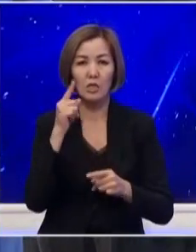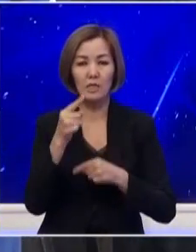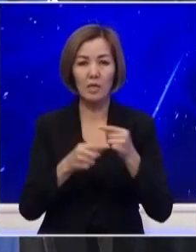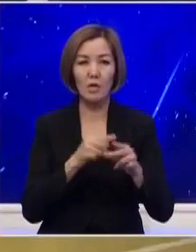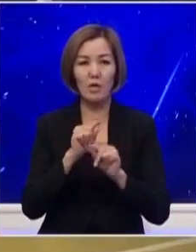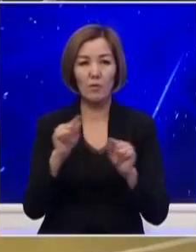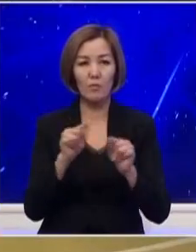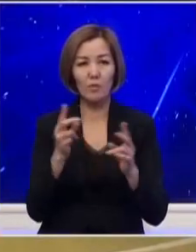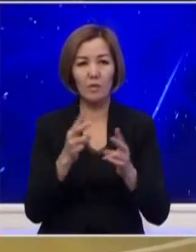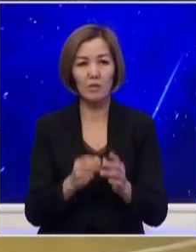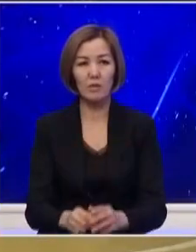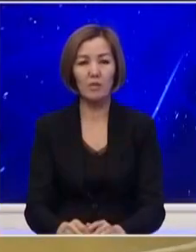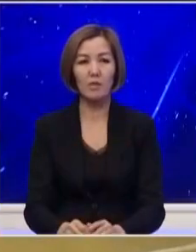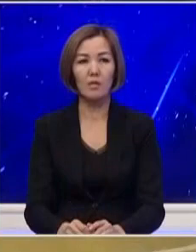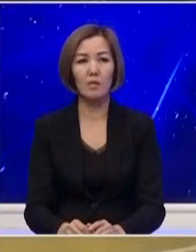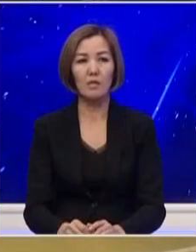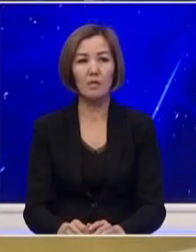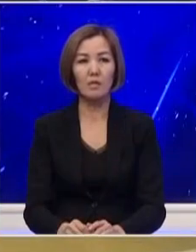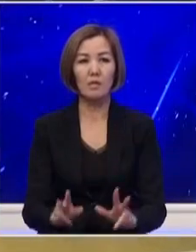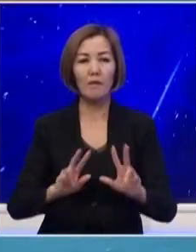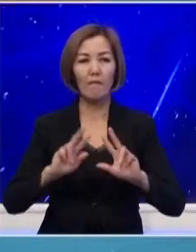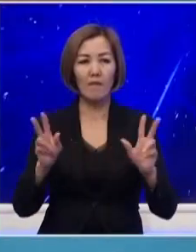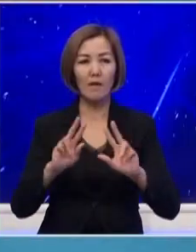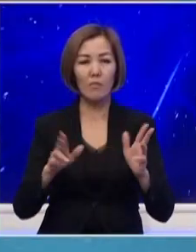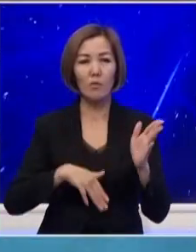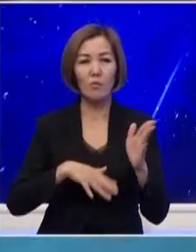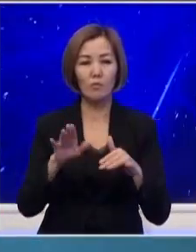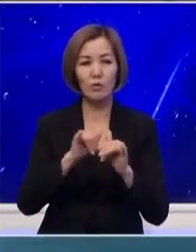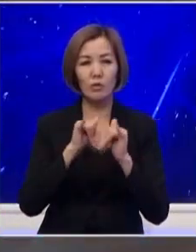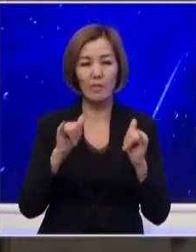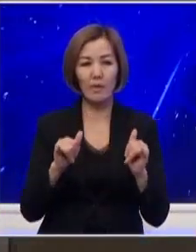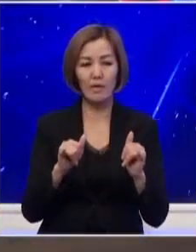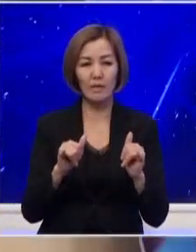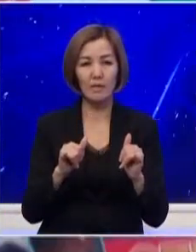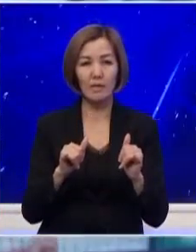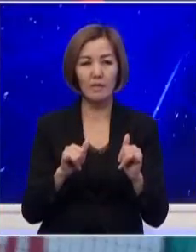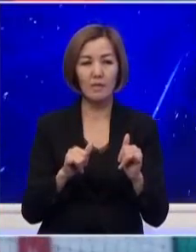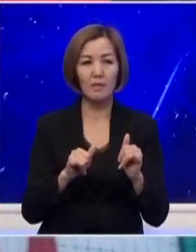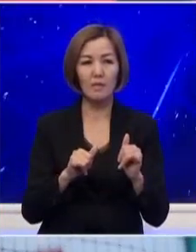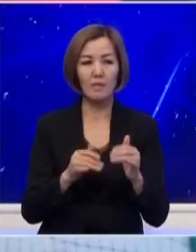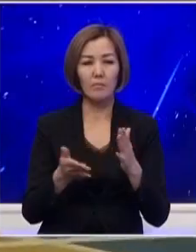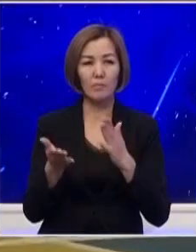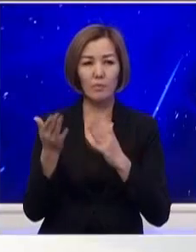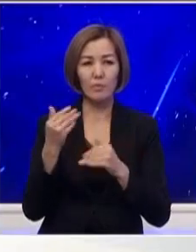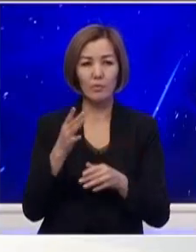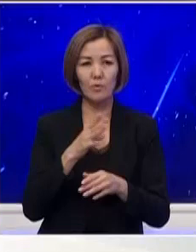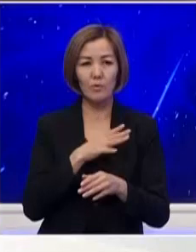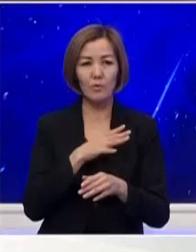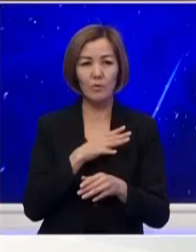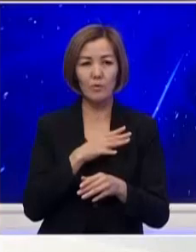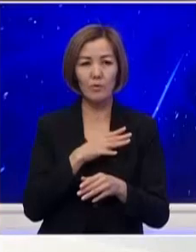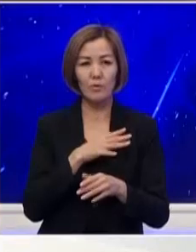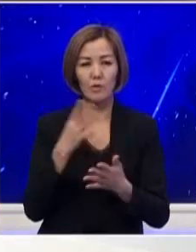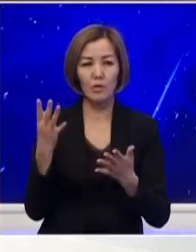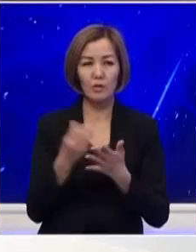ету. Бізде енді волейбол жақсы дамыған себебі біріншіден сол бұрынғы Ақтөбеде 50 жыл бұрын жүлде